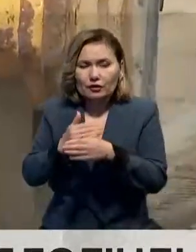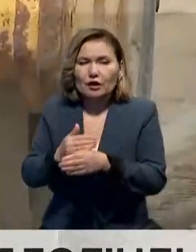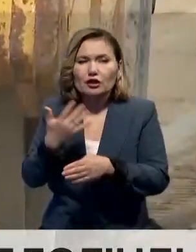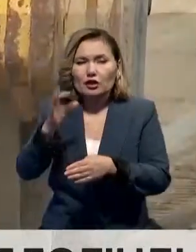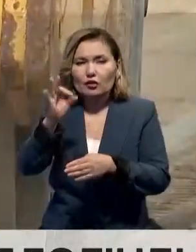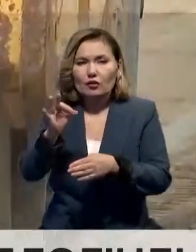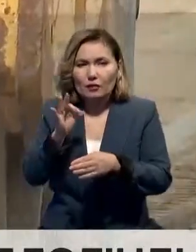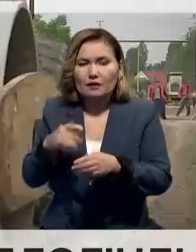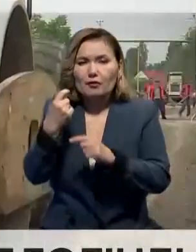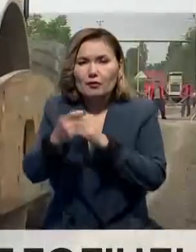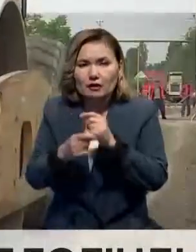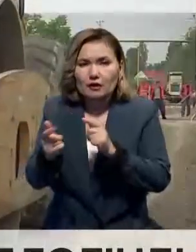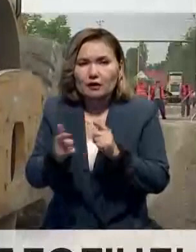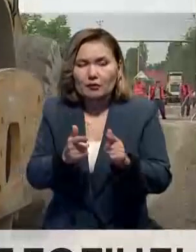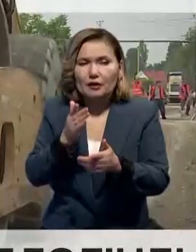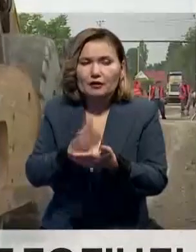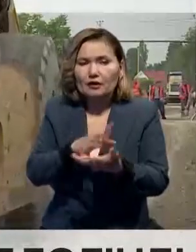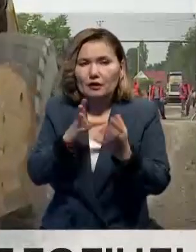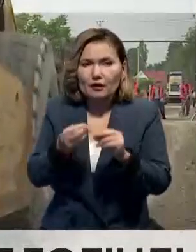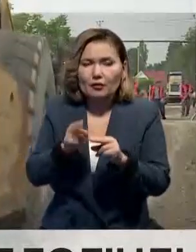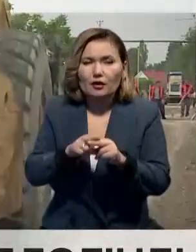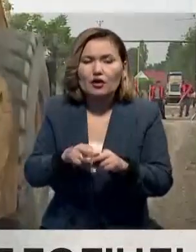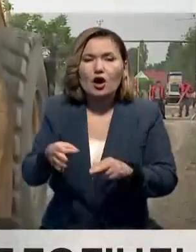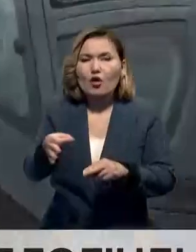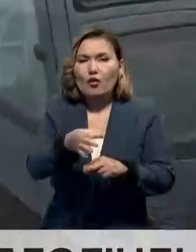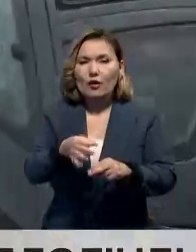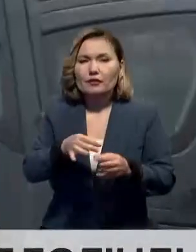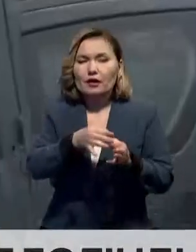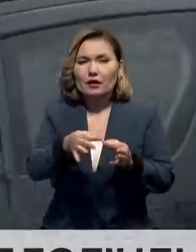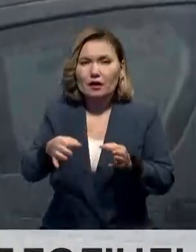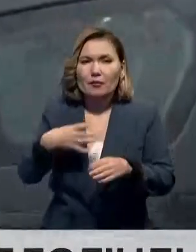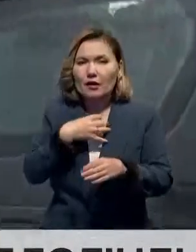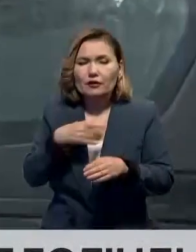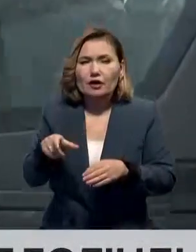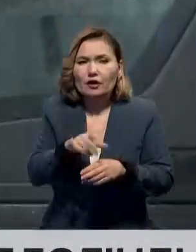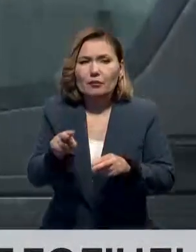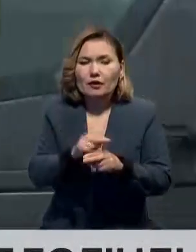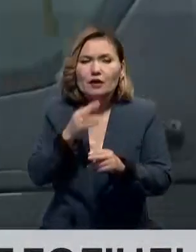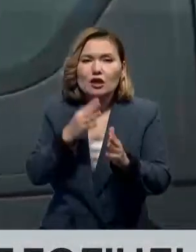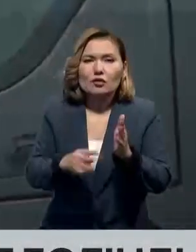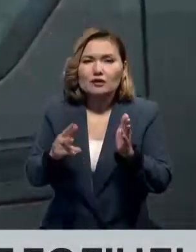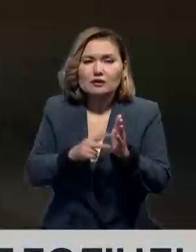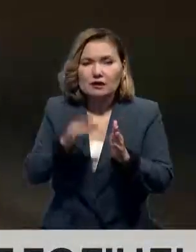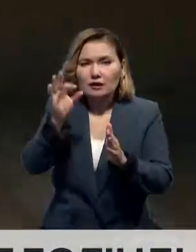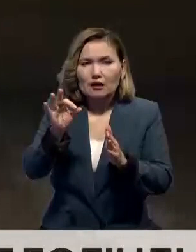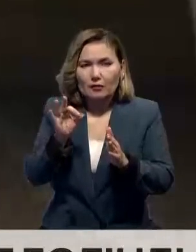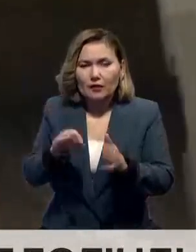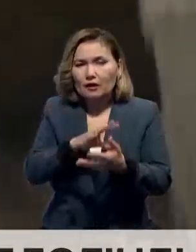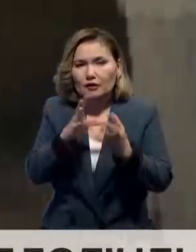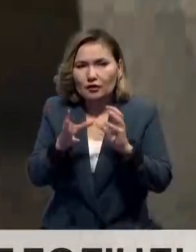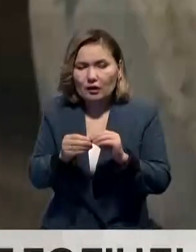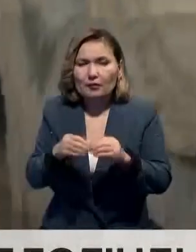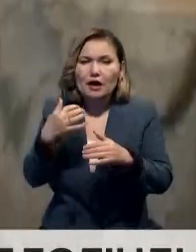жартысы қолда бар дейді. Айта кетерлігі, жолшылар биыл облыстық және аудандық маңызы бар даңғылдардың 98%-ын